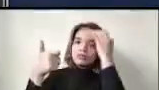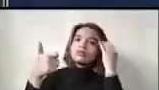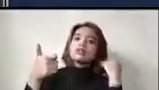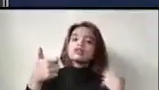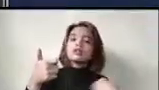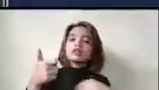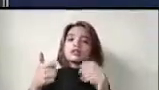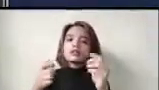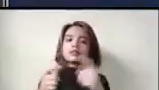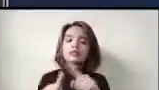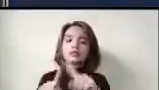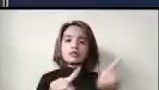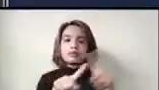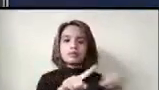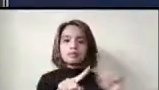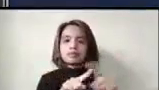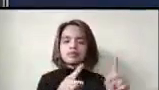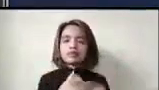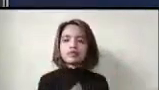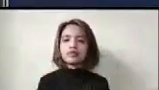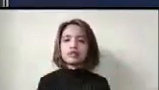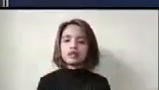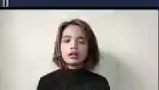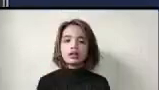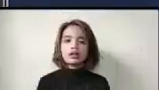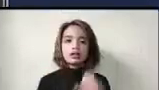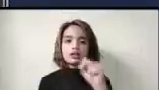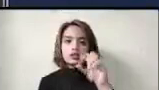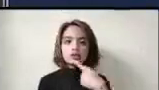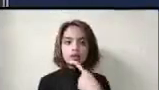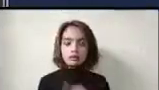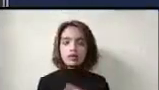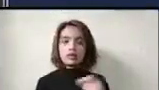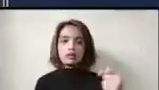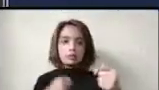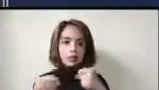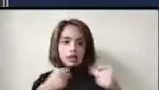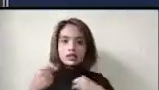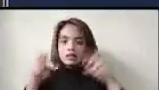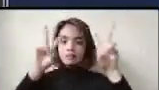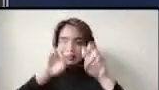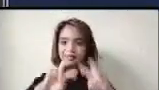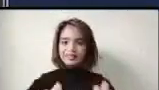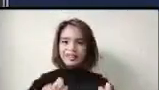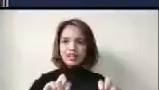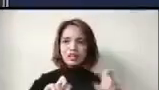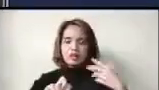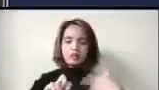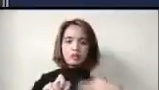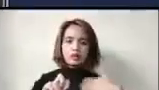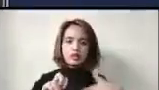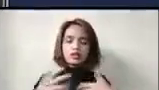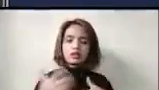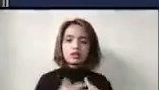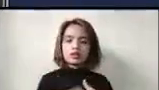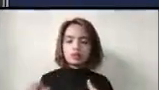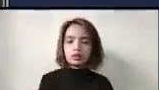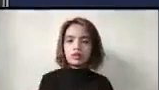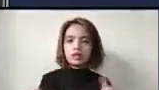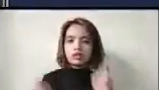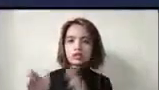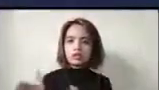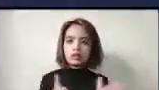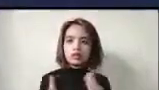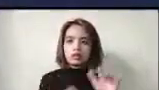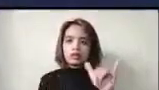pinakabintahe ni Pacquiao aside from his fast hands, nawalan siya ng legs, nakulangan siya ng footwork kaya hindi niya maabutan. Doon